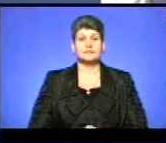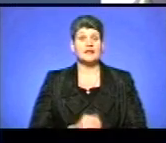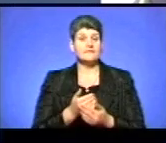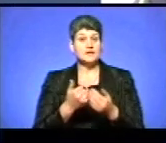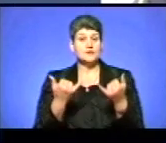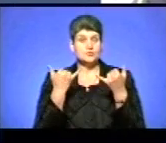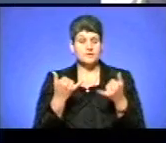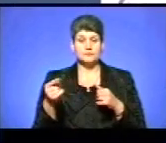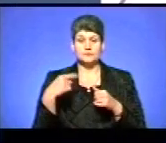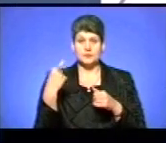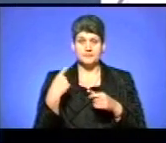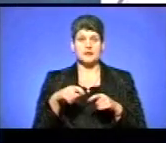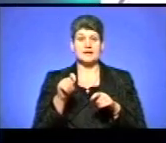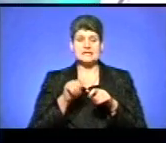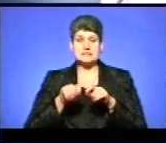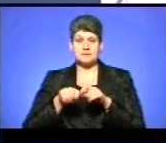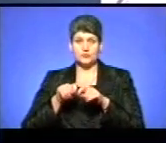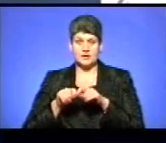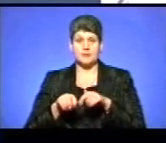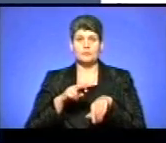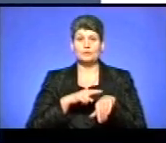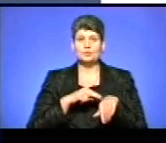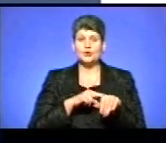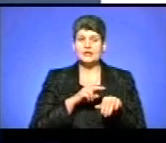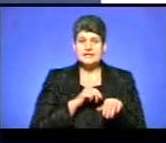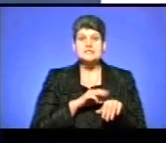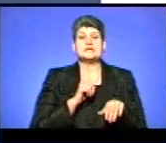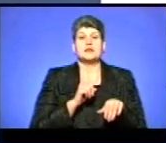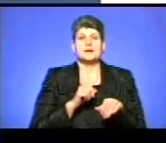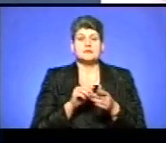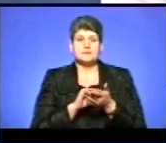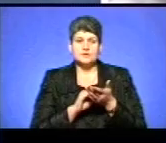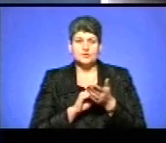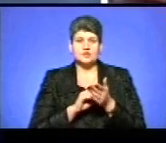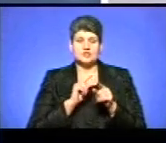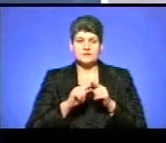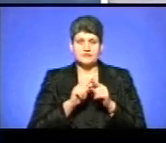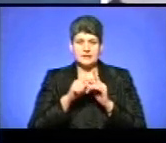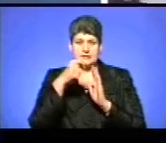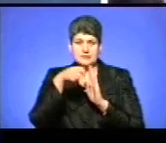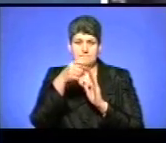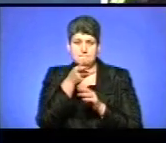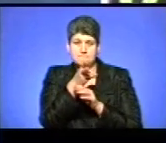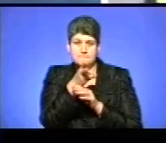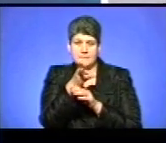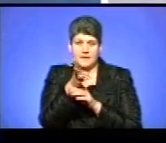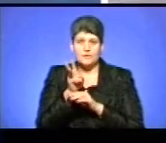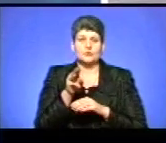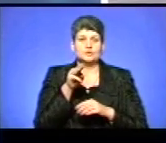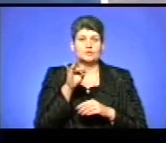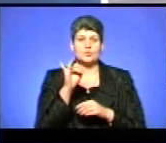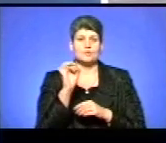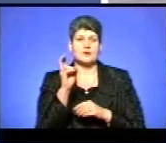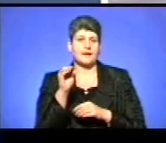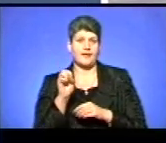Відсьогодні на Тернопільщині інспектори управління патрульної поліції фіксують швидкість транспорту за допомогою приладу TrueCam, повідомив керівник управління